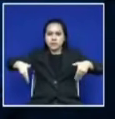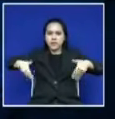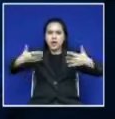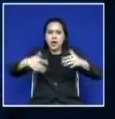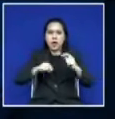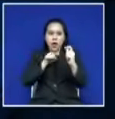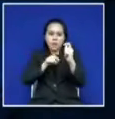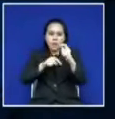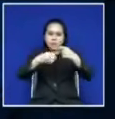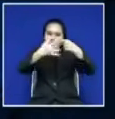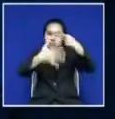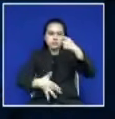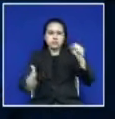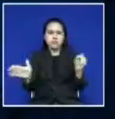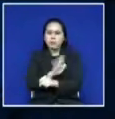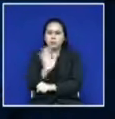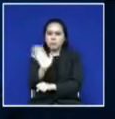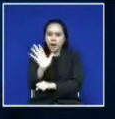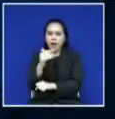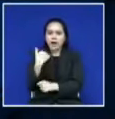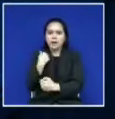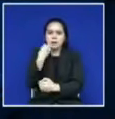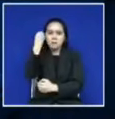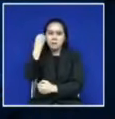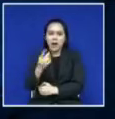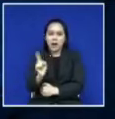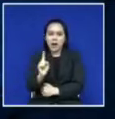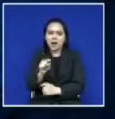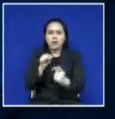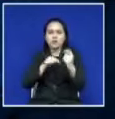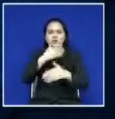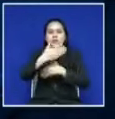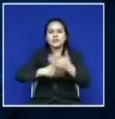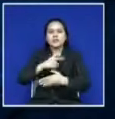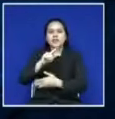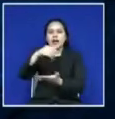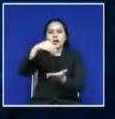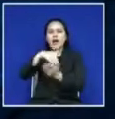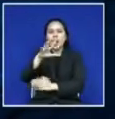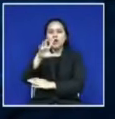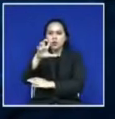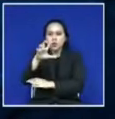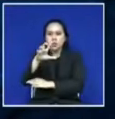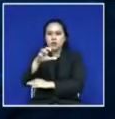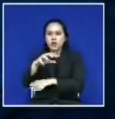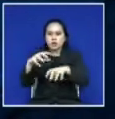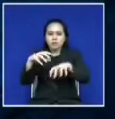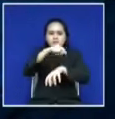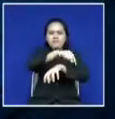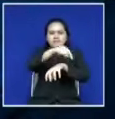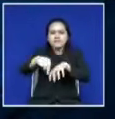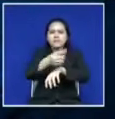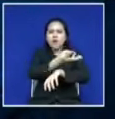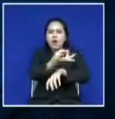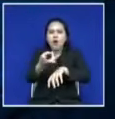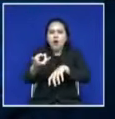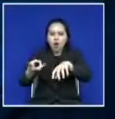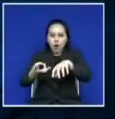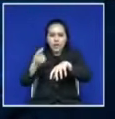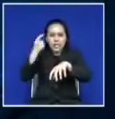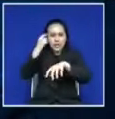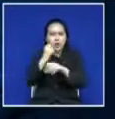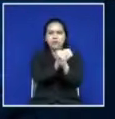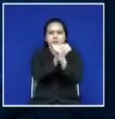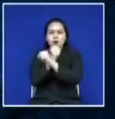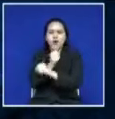อำเภอนะฮะเป็นเฉพาะที่มากที่สุดเนี่ยคือที่ตลาดกลางกุ้งส่วนอื่นนั้นก็เป็นส่วนน้อยนะฮะซึ่งก็น่าจะควบคุมได้นะครับแ